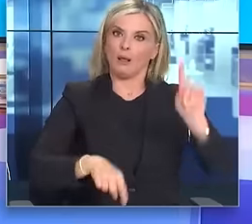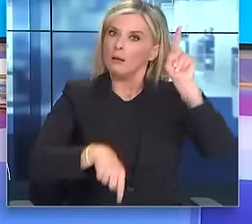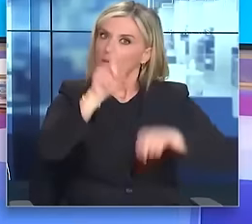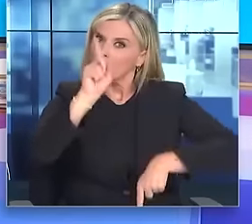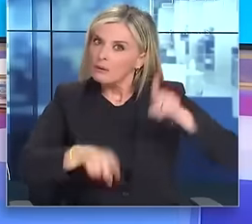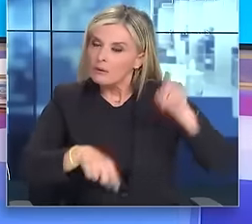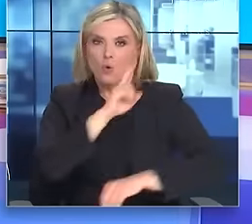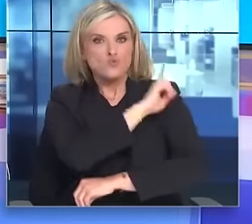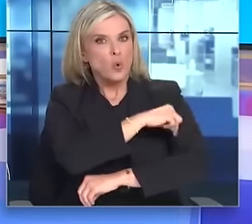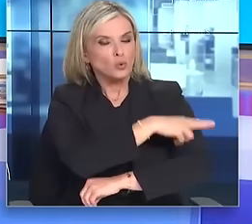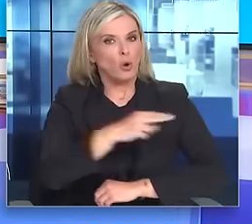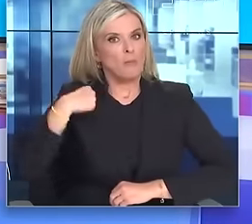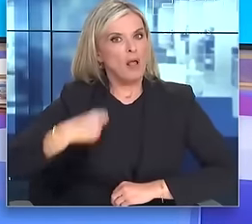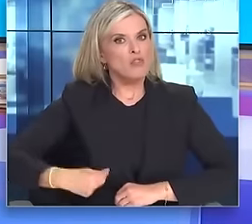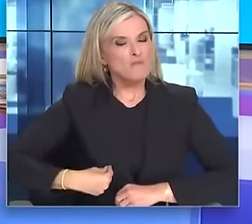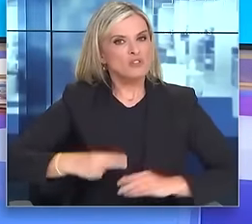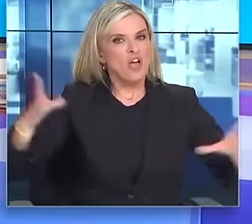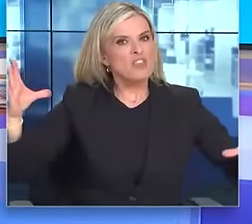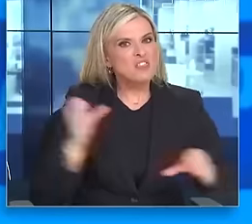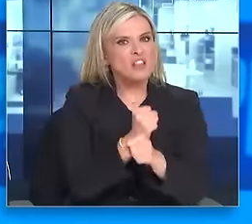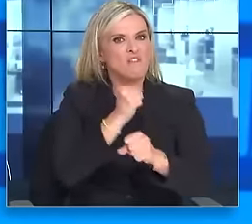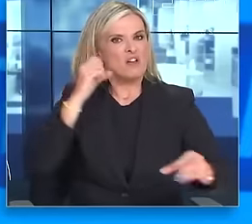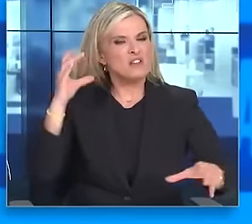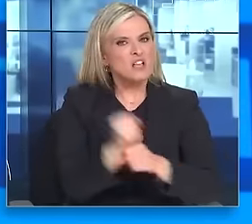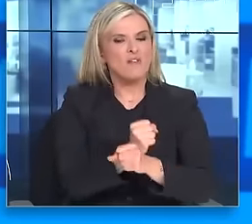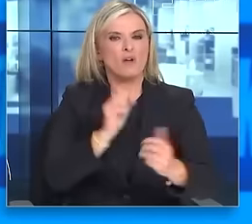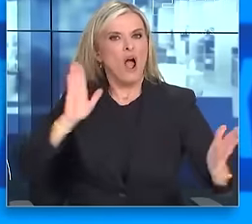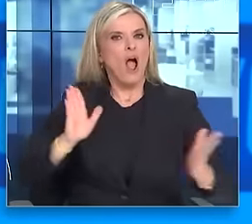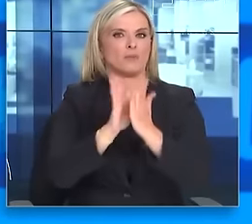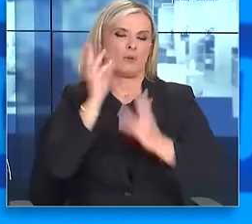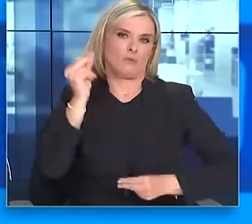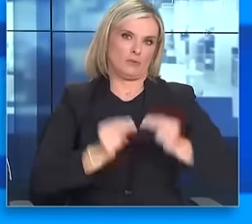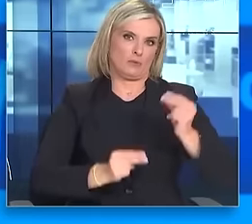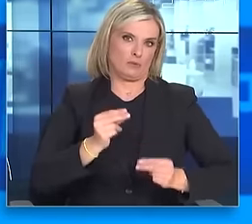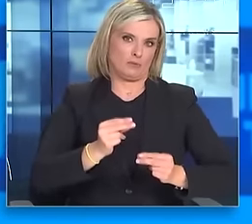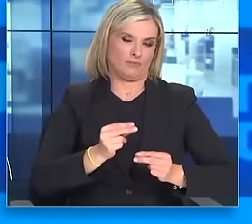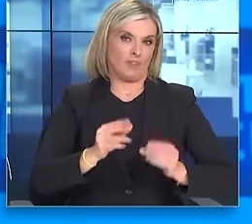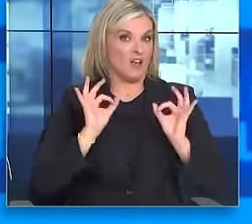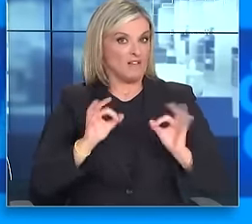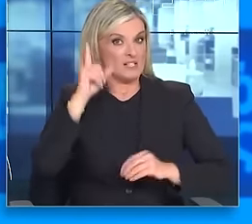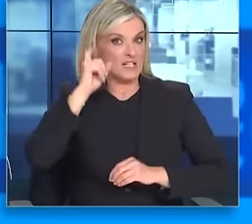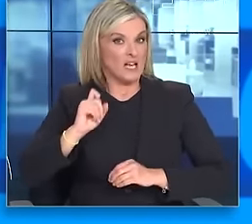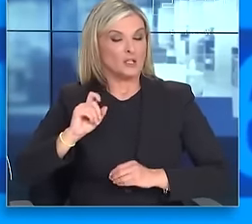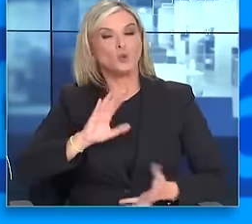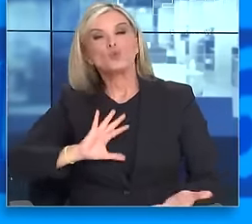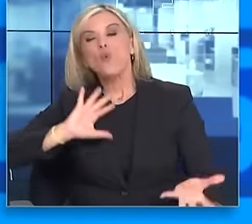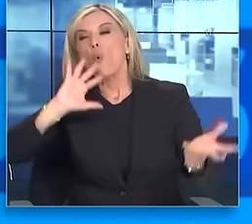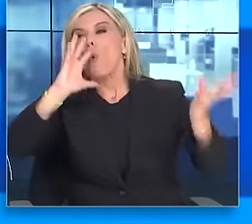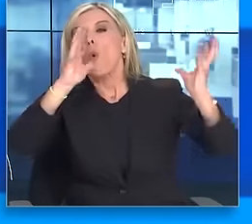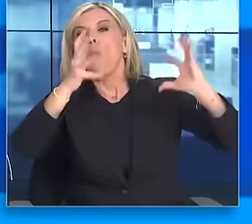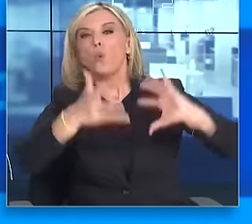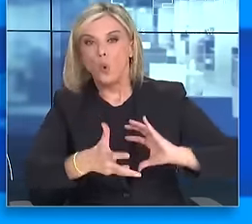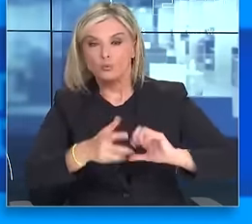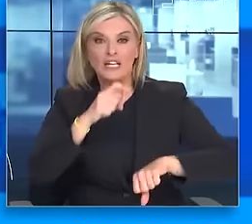και ανταποκρίνονται. Και να σας πω και κάτι, δεν το λέω για δικαιολογία, αλλά δεν υπάρχει νοσοκομείο παντού στον κόσμο που σε